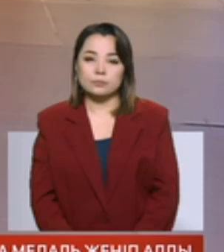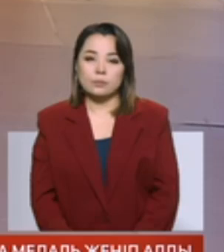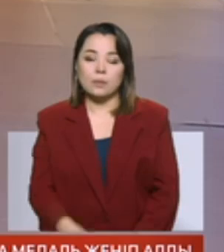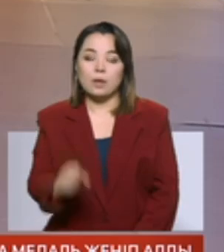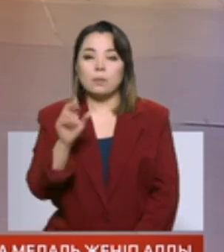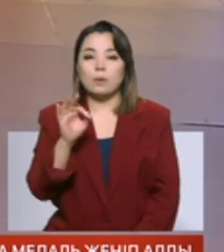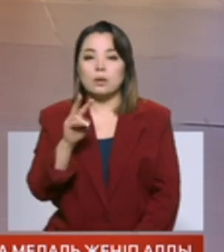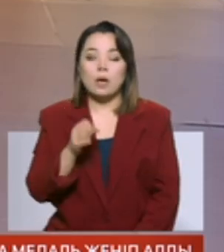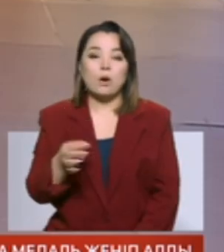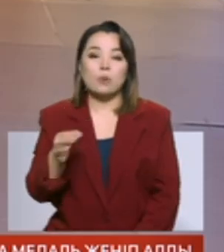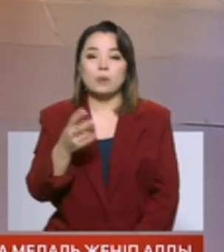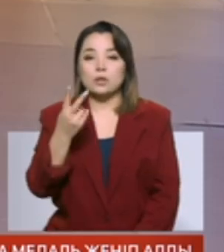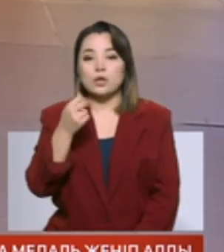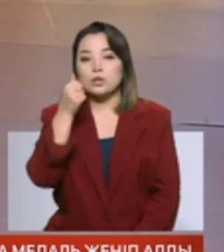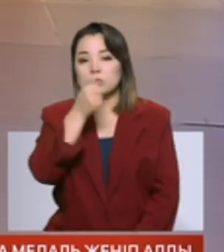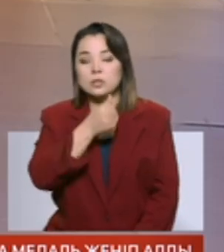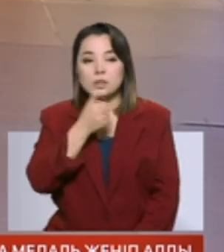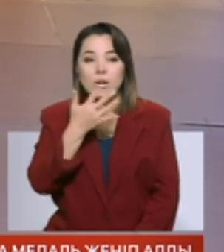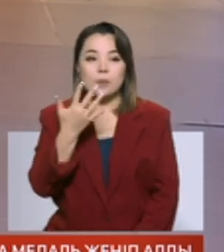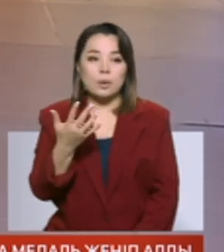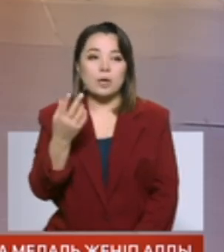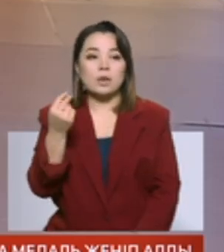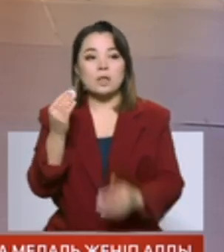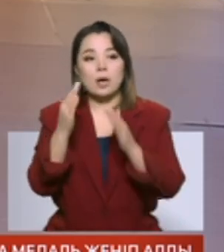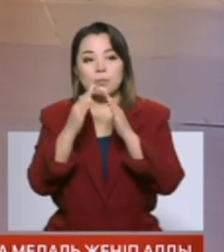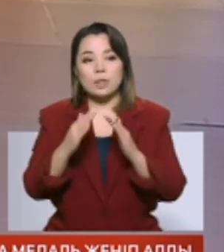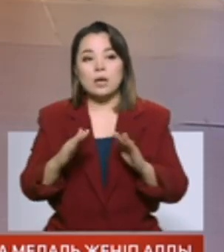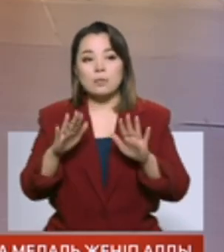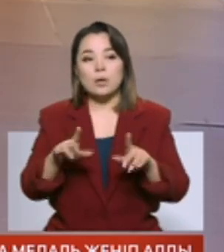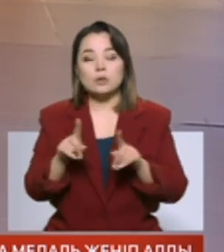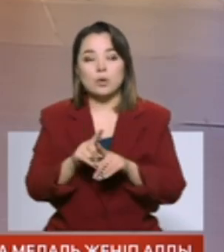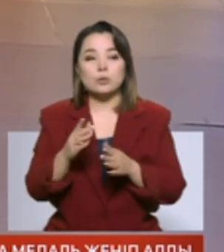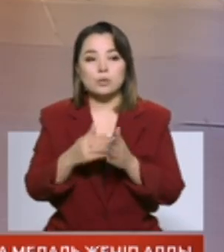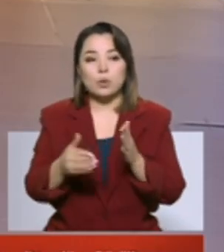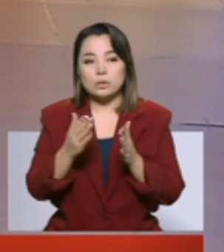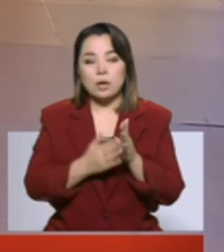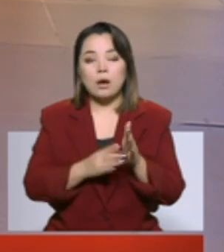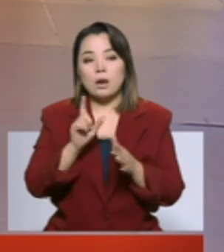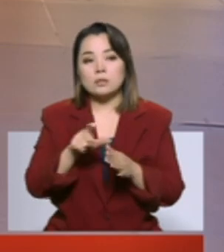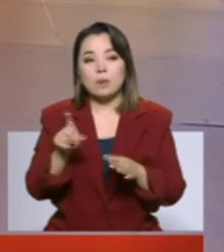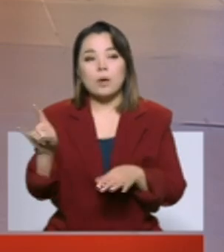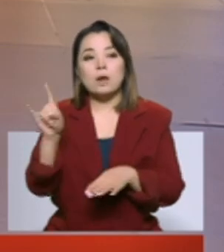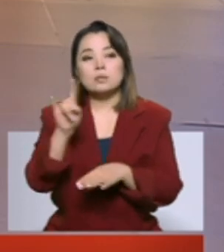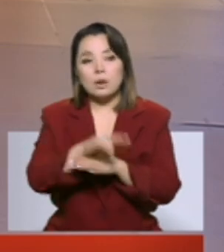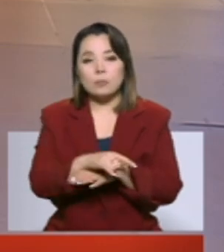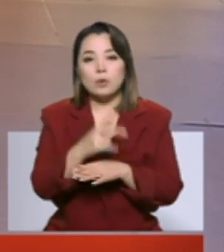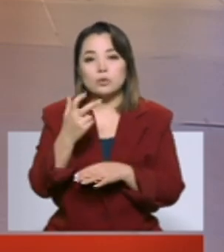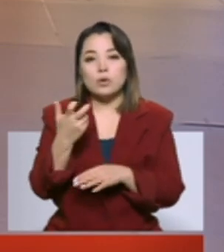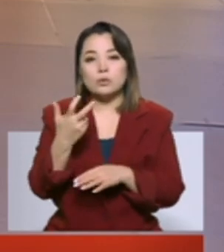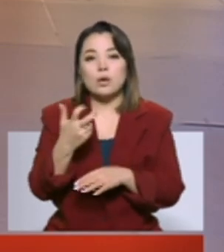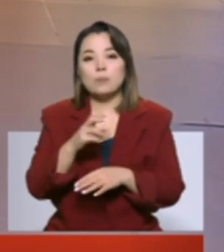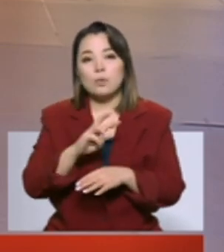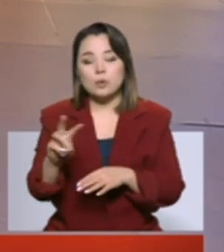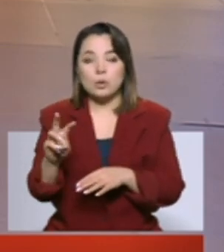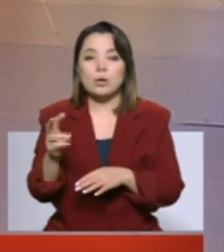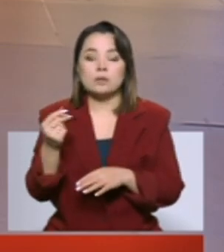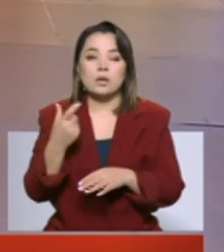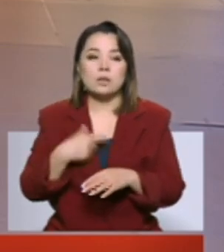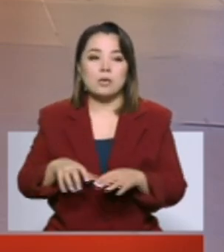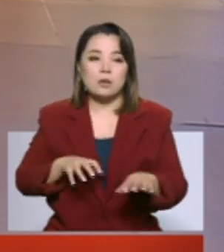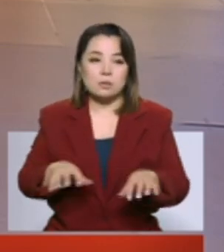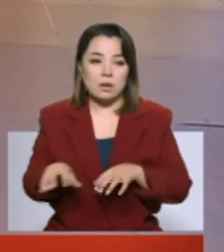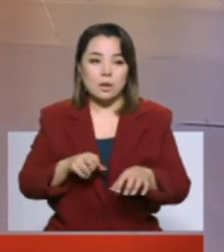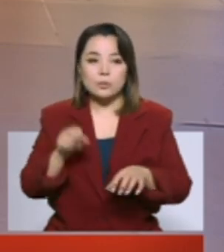Ақмола облысында соңғы 2 жылда 5 қаржы пирамидасы жойылды. Олар азаматтарды алдап 300 миллионнан астам теңгені қалтаға басқан. 3